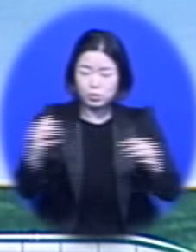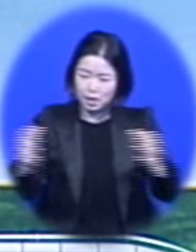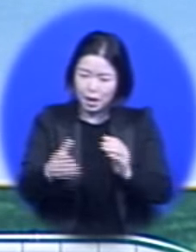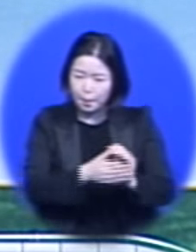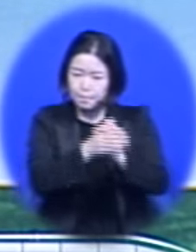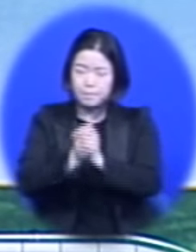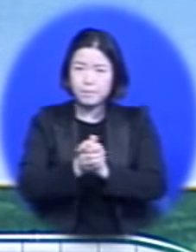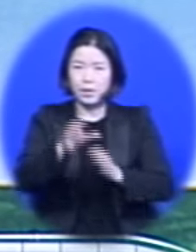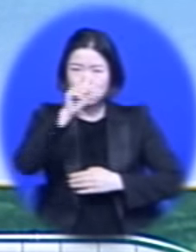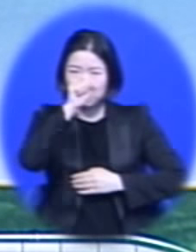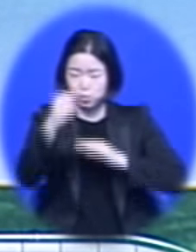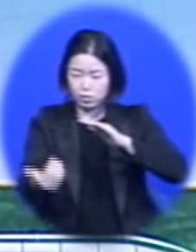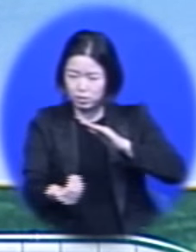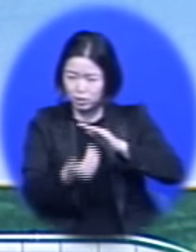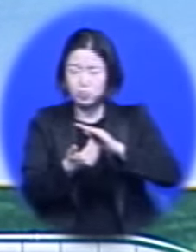선을 이루신다.